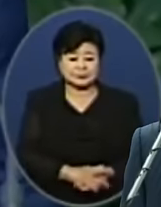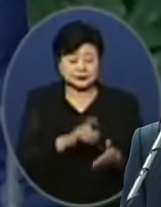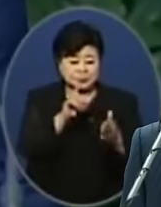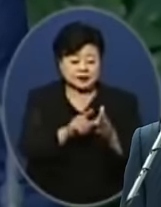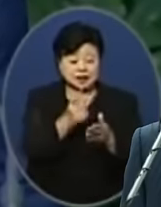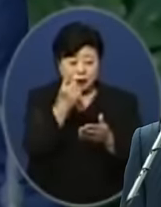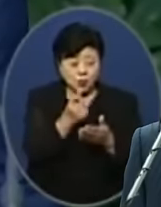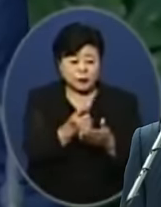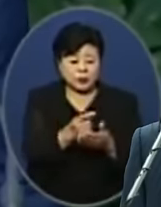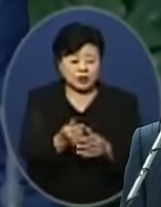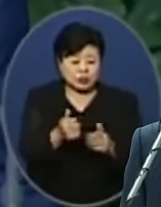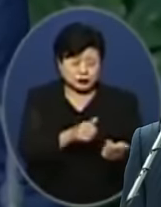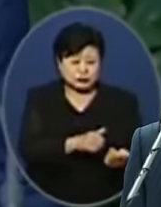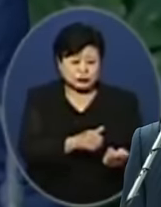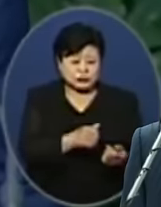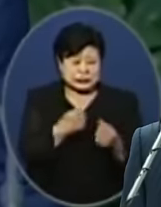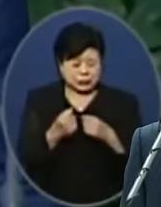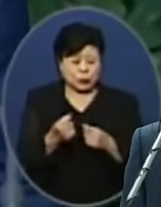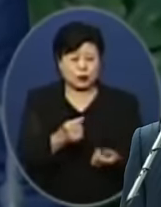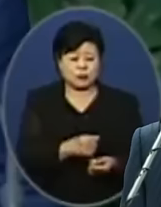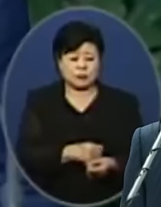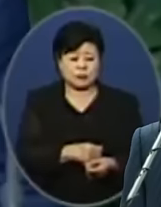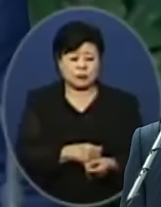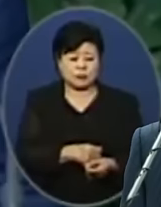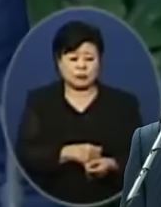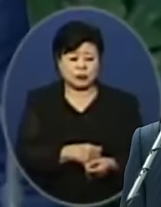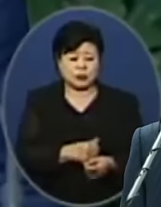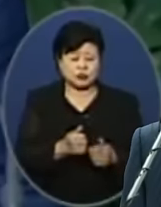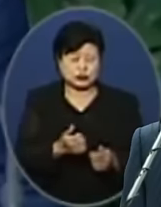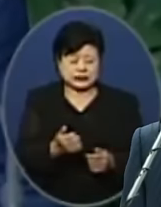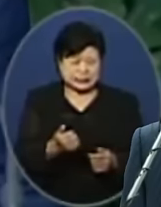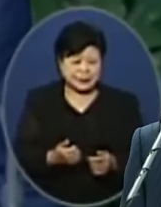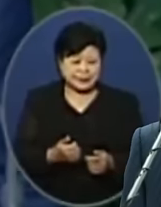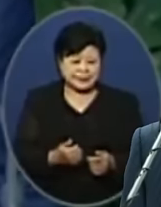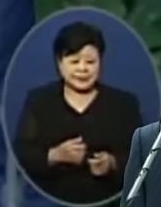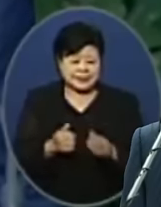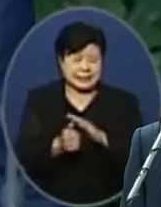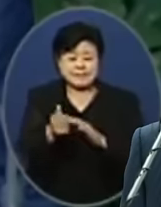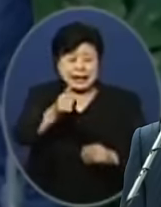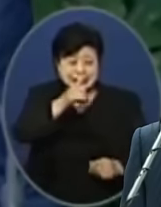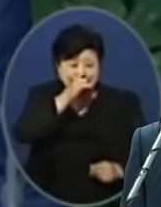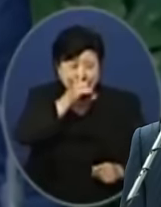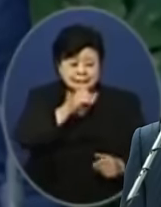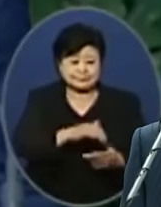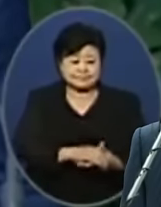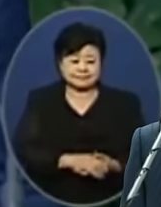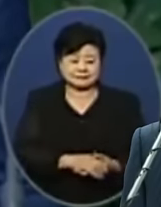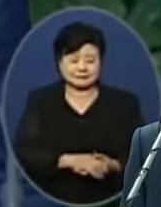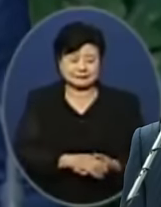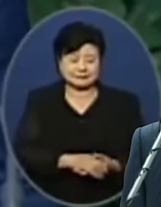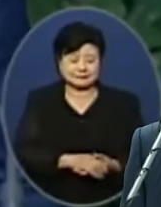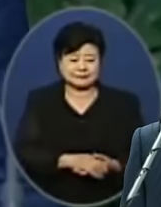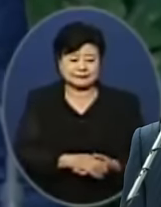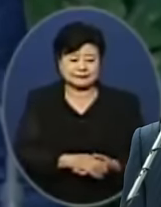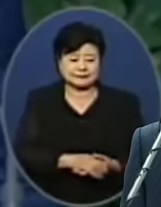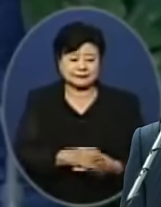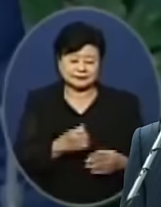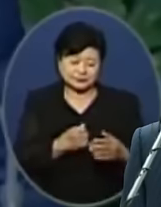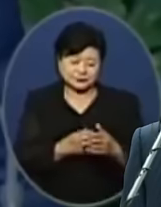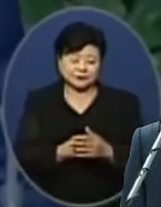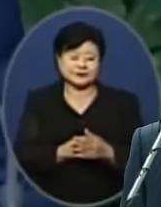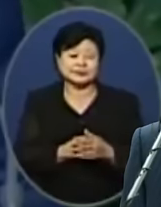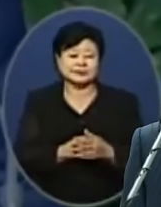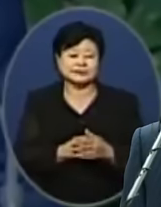그때가 오면 그 죽을지라도 죽기 전까지라도 희망이 있다고 말해야 되는 것입니다. 그렇게